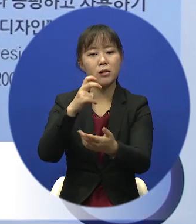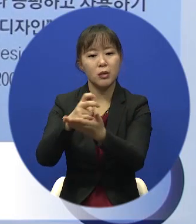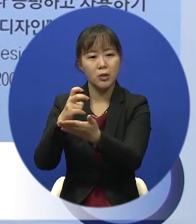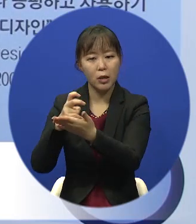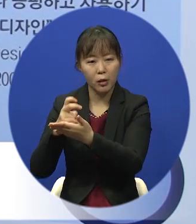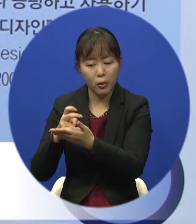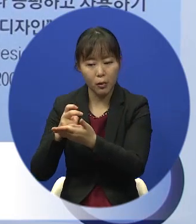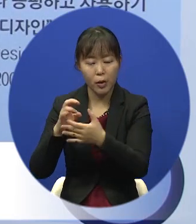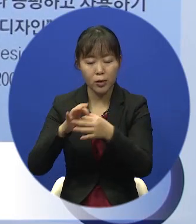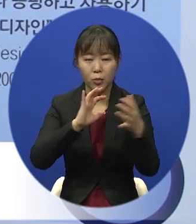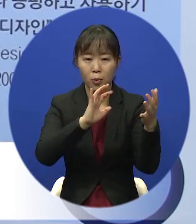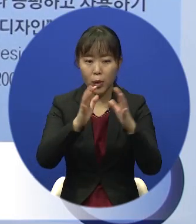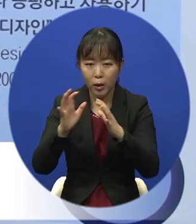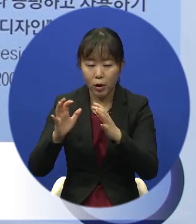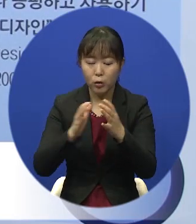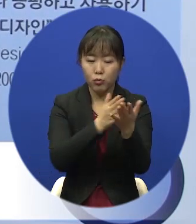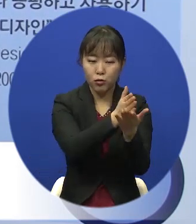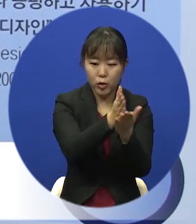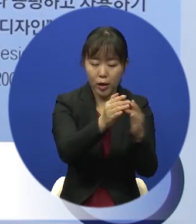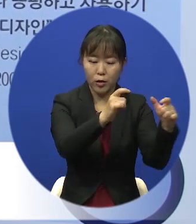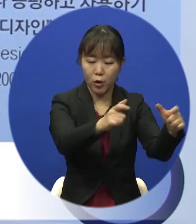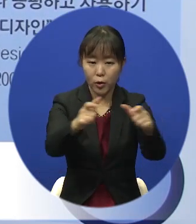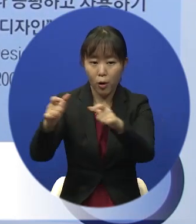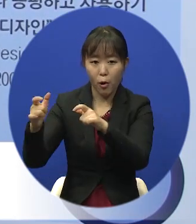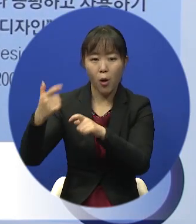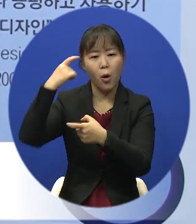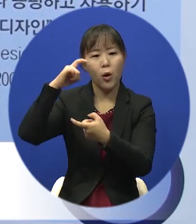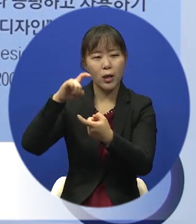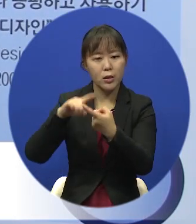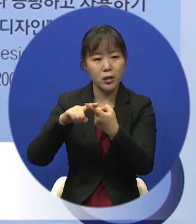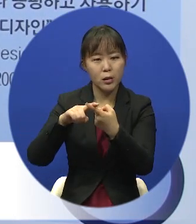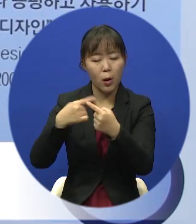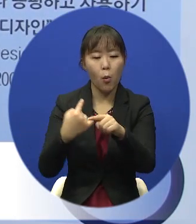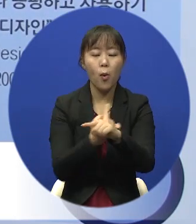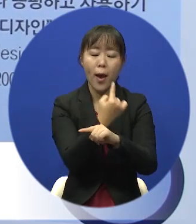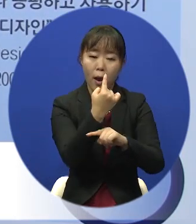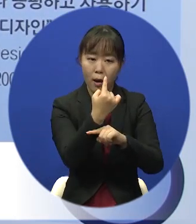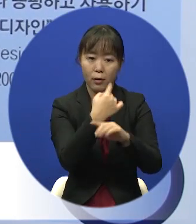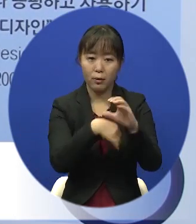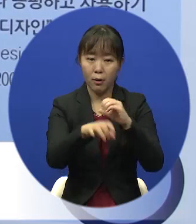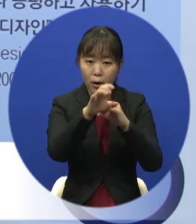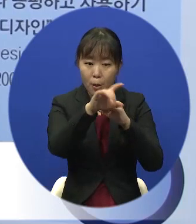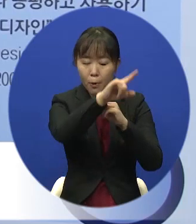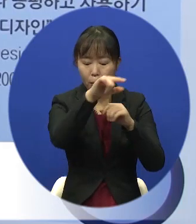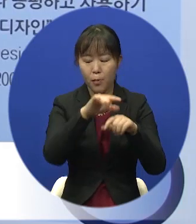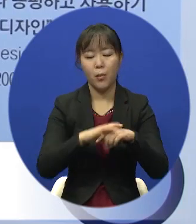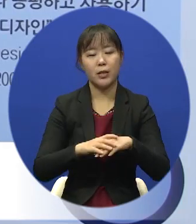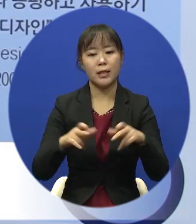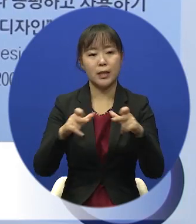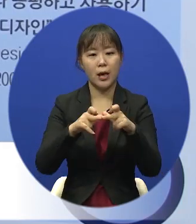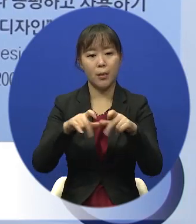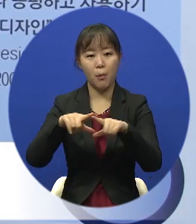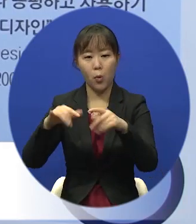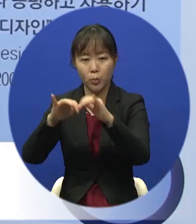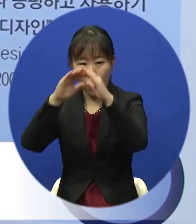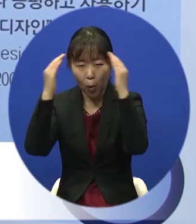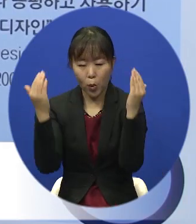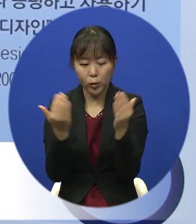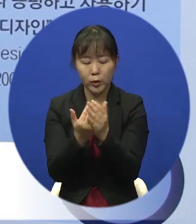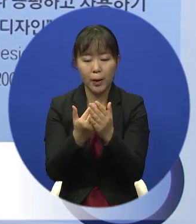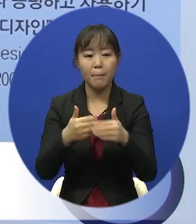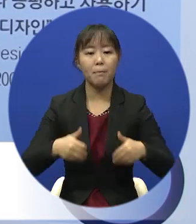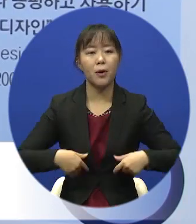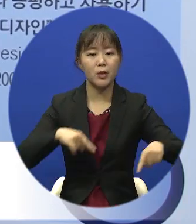논의들이 유형이나 영역의 관심사 이해를 넘어서서 장애 대중 모두에게 필요한 정책